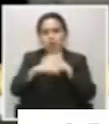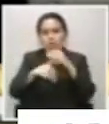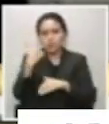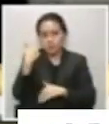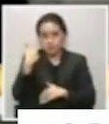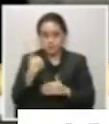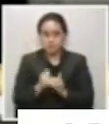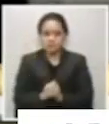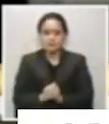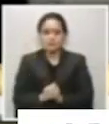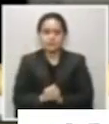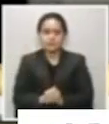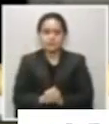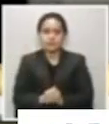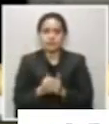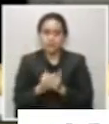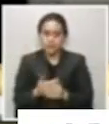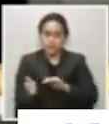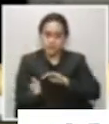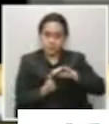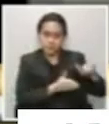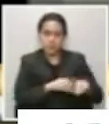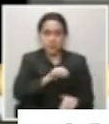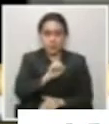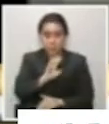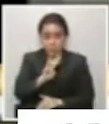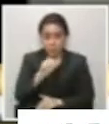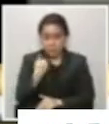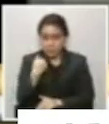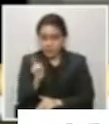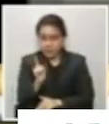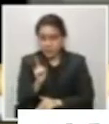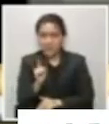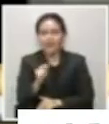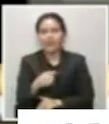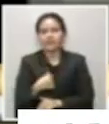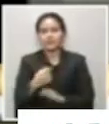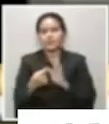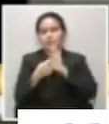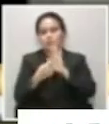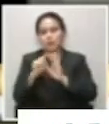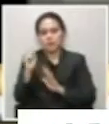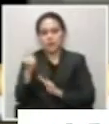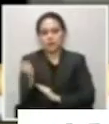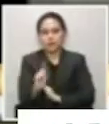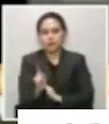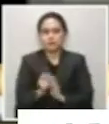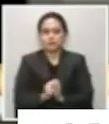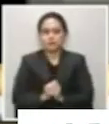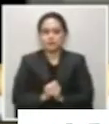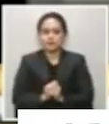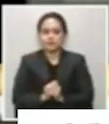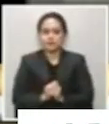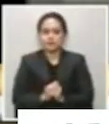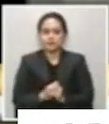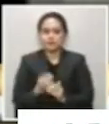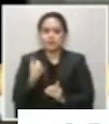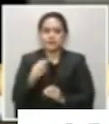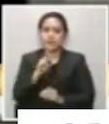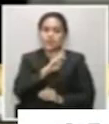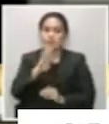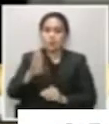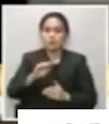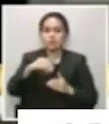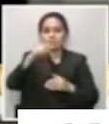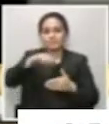ว.แล้วมีอะไรอีกขอยกมาอีกเพียงหนึ่งตัวอย่างก็คือระบบการเลือกตั้ง